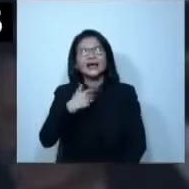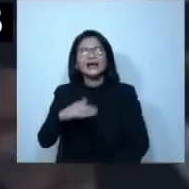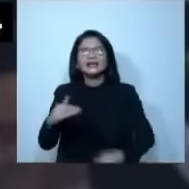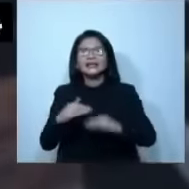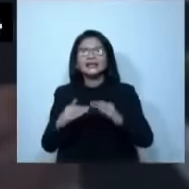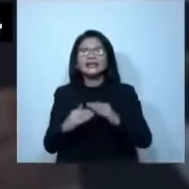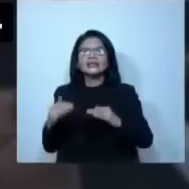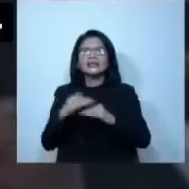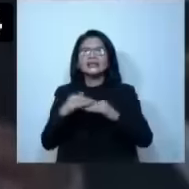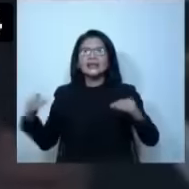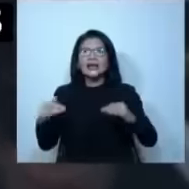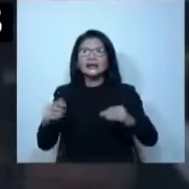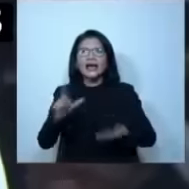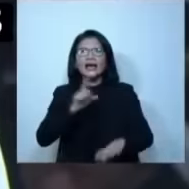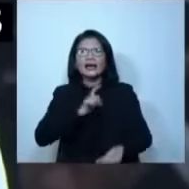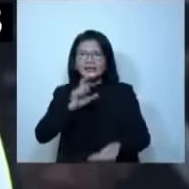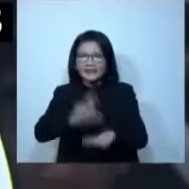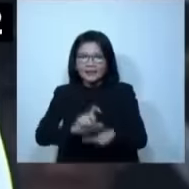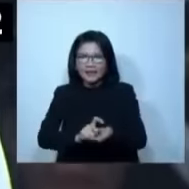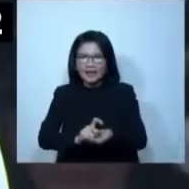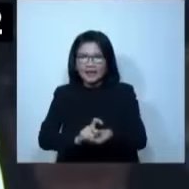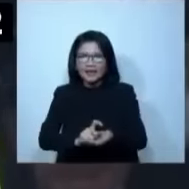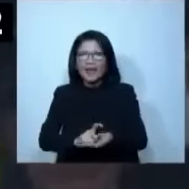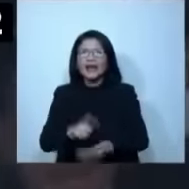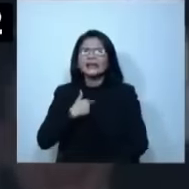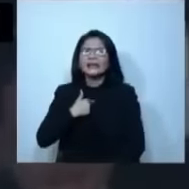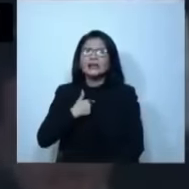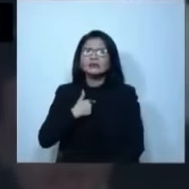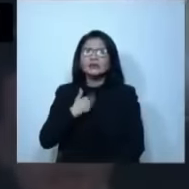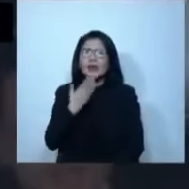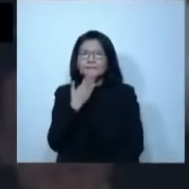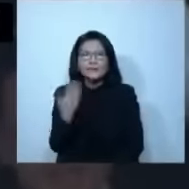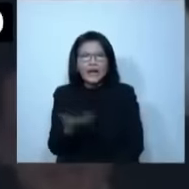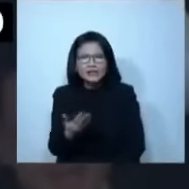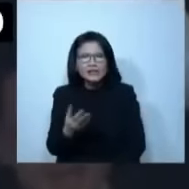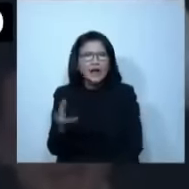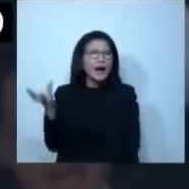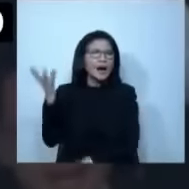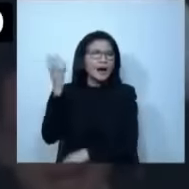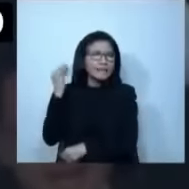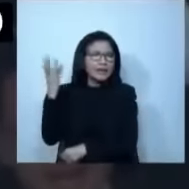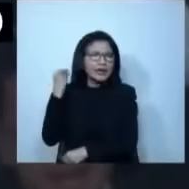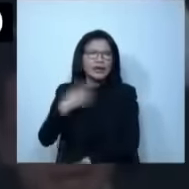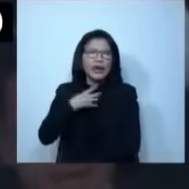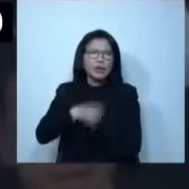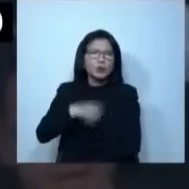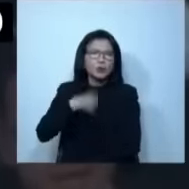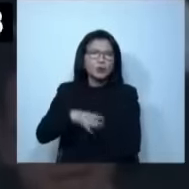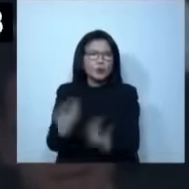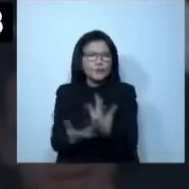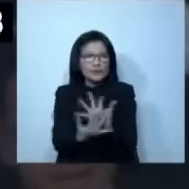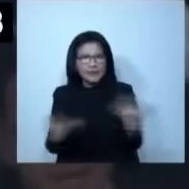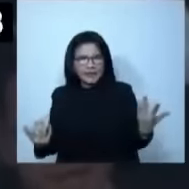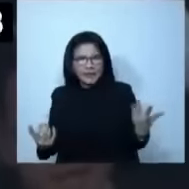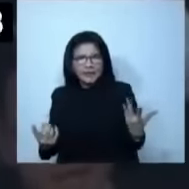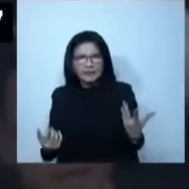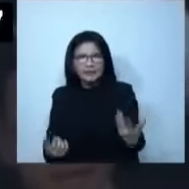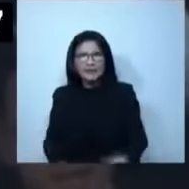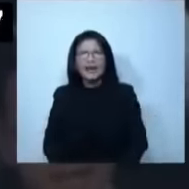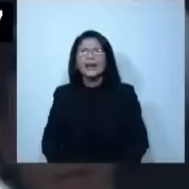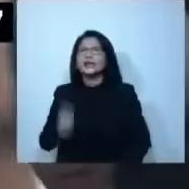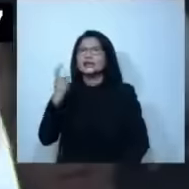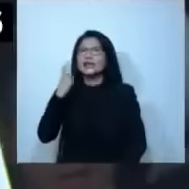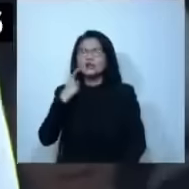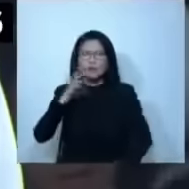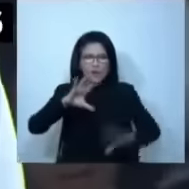kecamatan. Kami telah terbiasa mencoba mendengarkan keluh kesah rakyat. Panggilan sejarah inilah yang kemudian coba kita